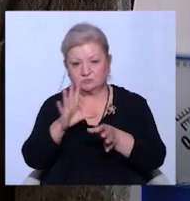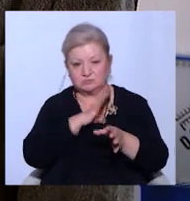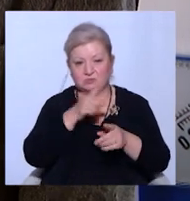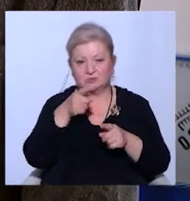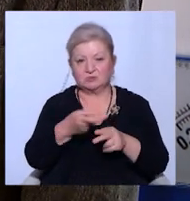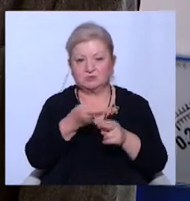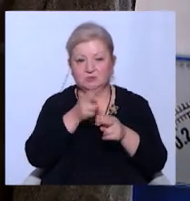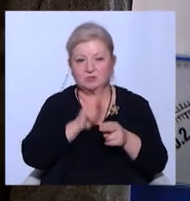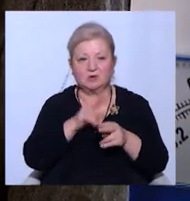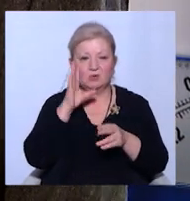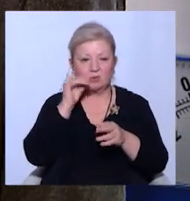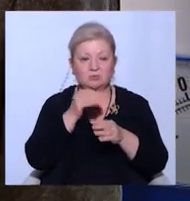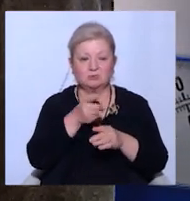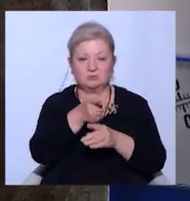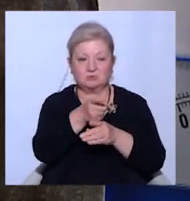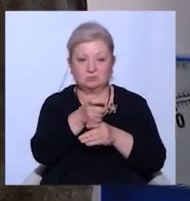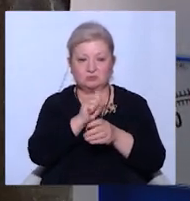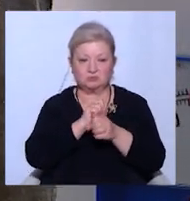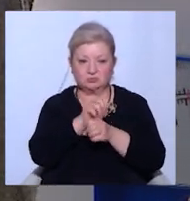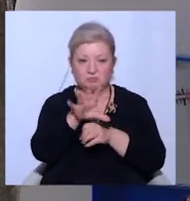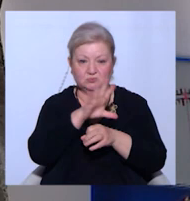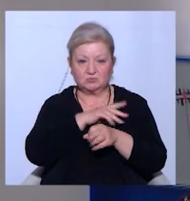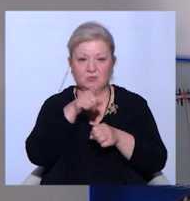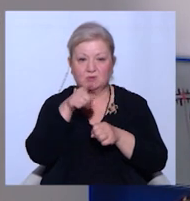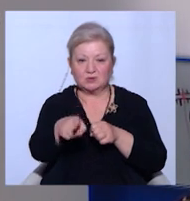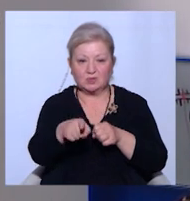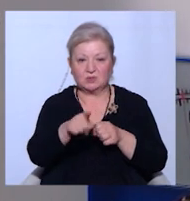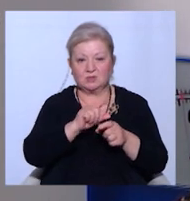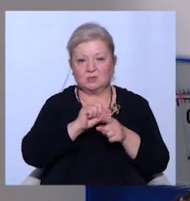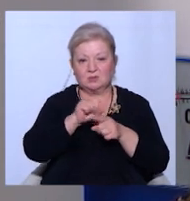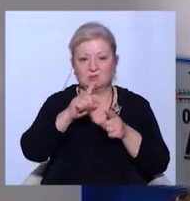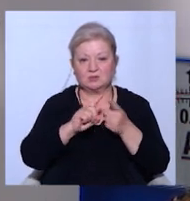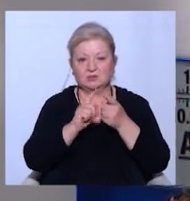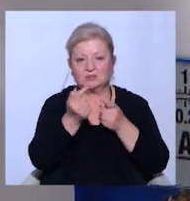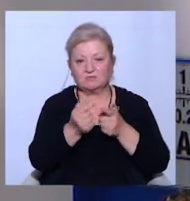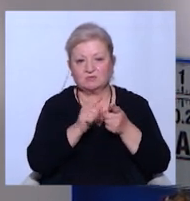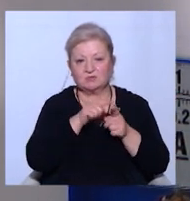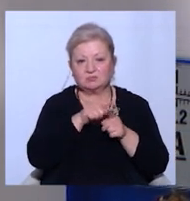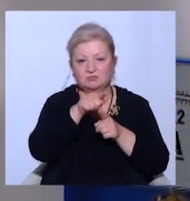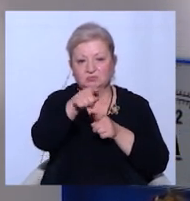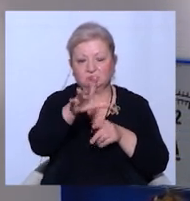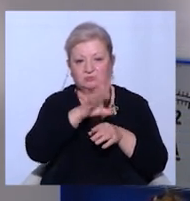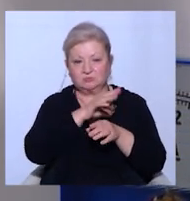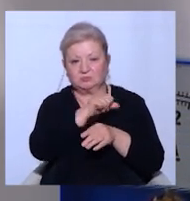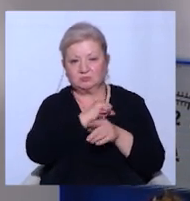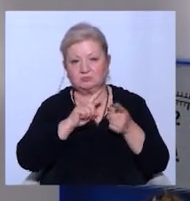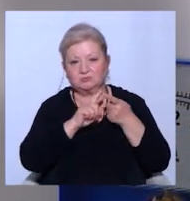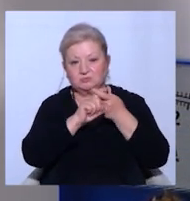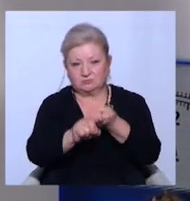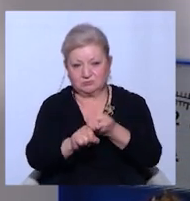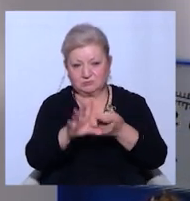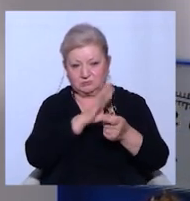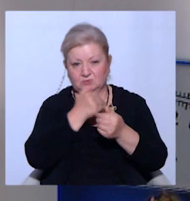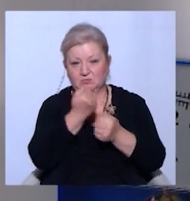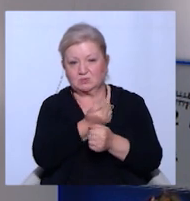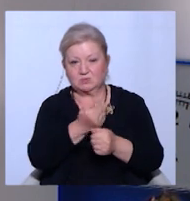ისე უკან, საიდანაც ამოვარდა. ეს ძალიან გავს ჰორიზონტისადმი კუთხით გასროლილი